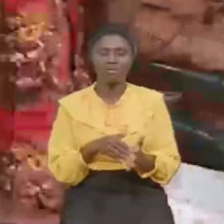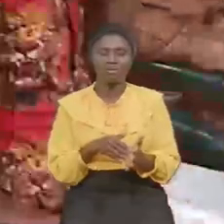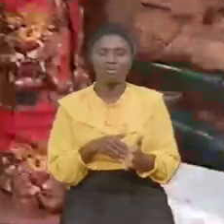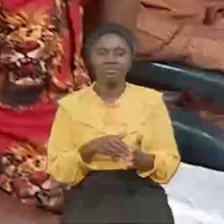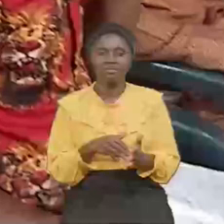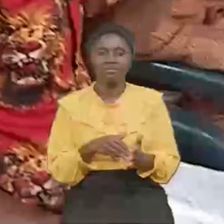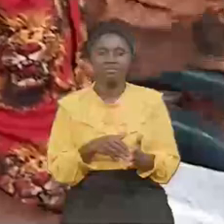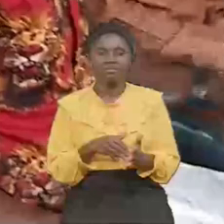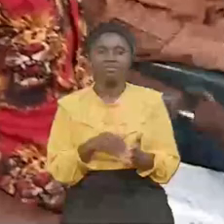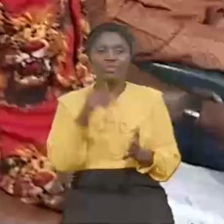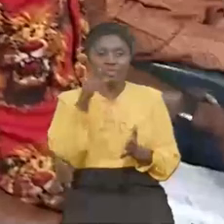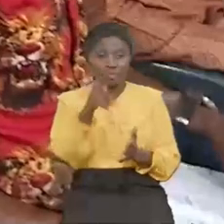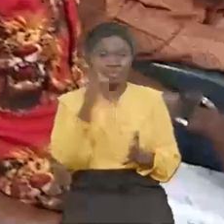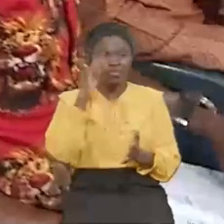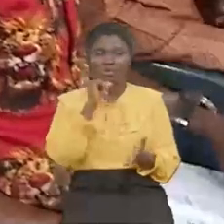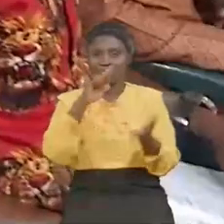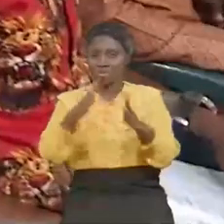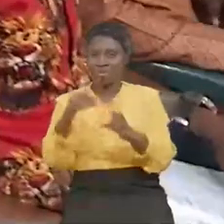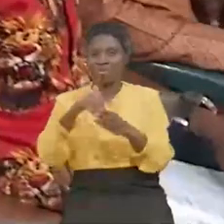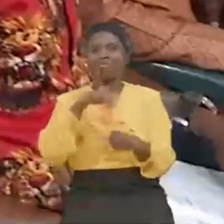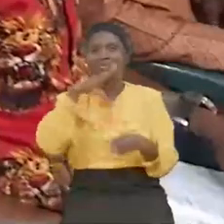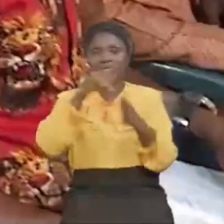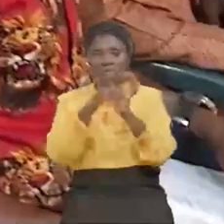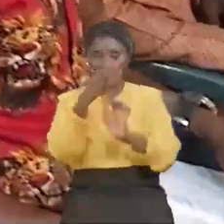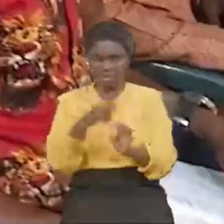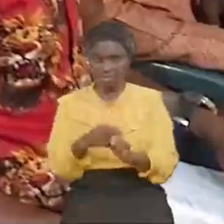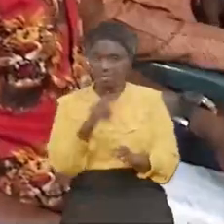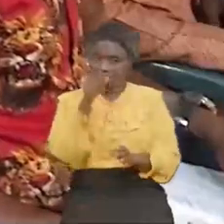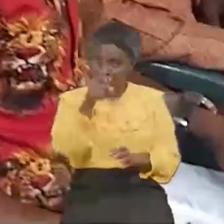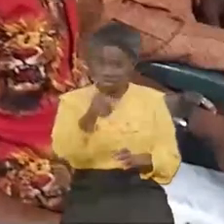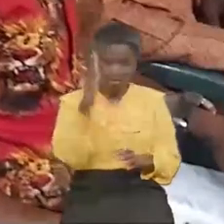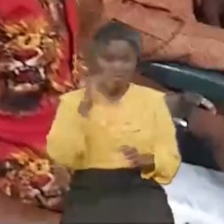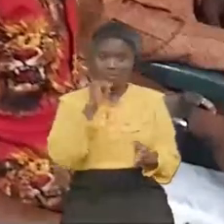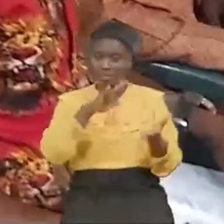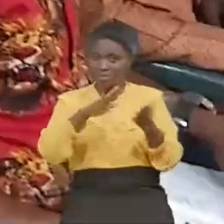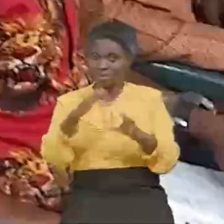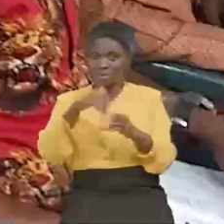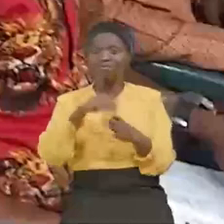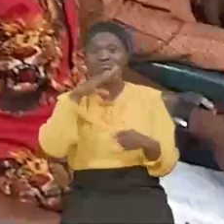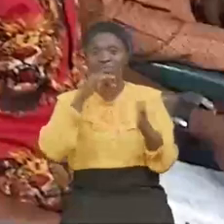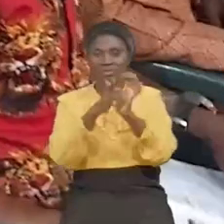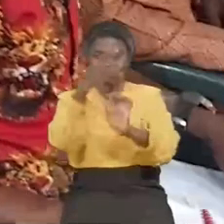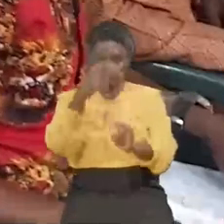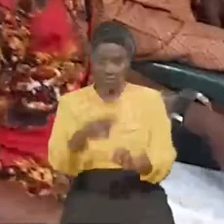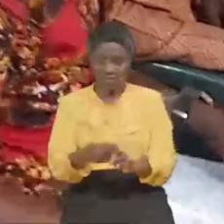Tu ne mourras pas dans la corruption. Tu ne mourras pas dans la pollution.